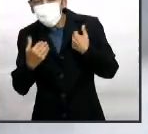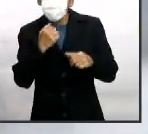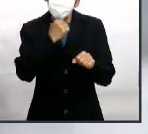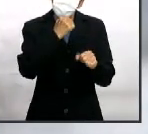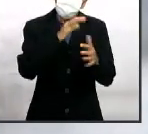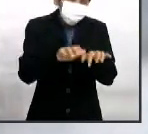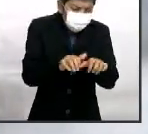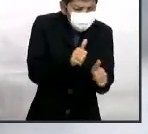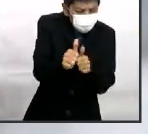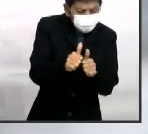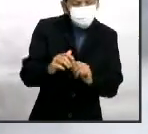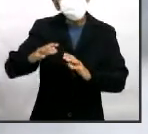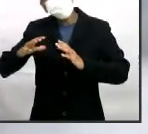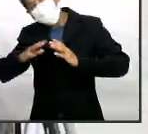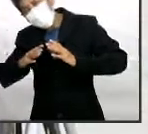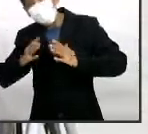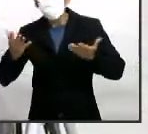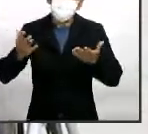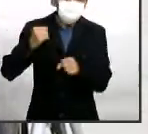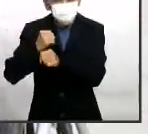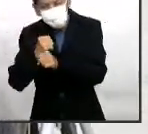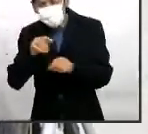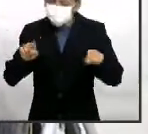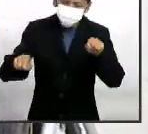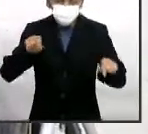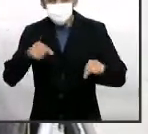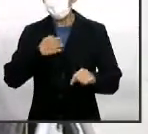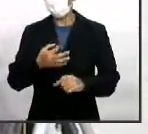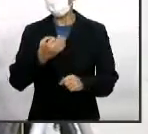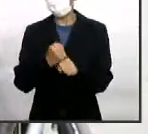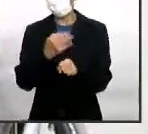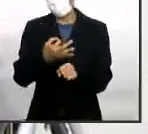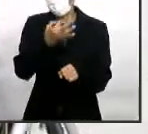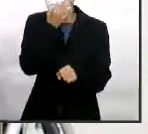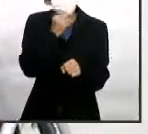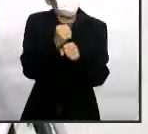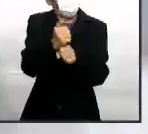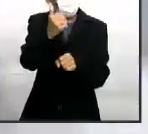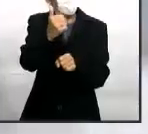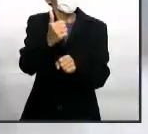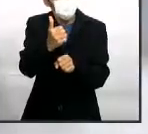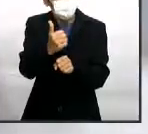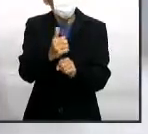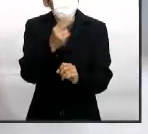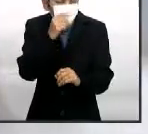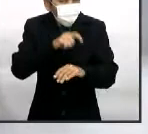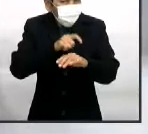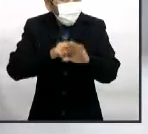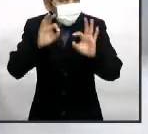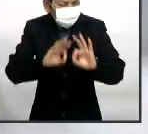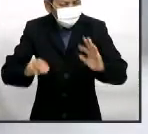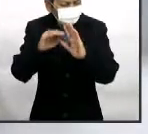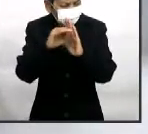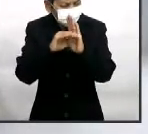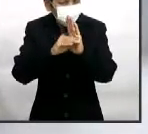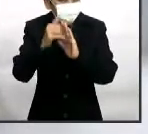ากจะเป็นนักกีฬาอีสปอร์ตมองว่าการที่เราเล่นเกมเนี่ยแล้วมันสามารถสร้างรายได้ให้เราได้แต่ยังไงก็ต้องแบ่งเวลาให้ดีด้ว